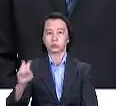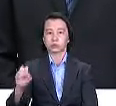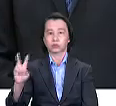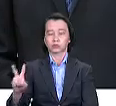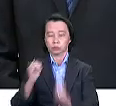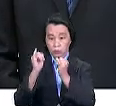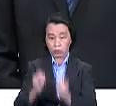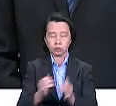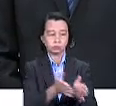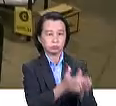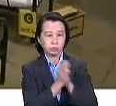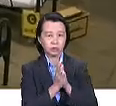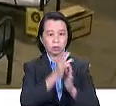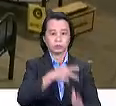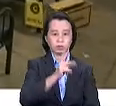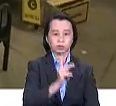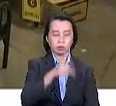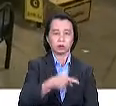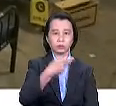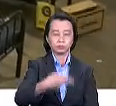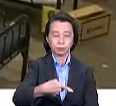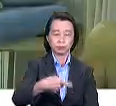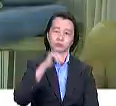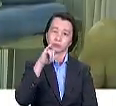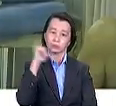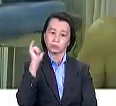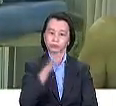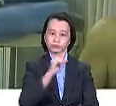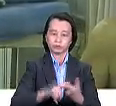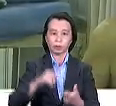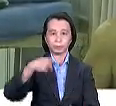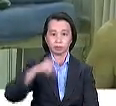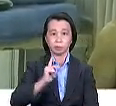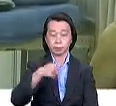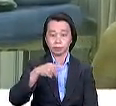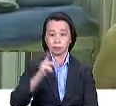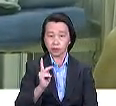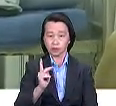18,222 individu memohon BKHP setakat ini, manakala BKPK pula